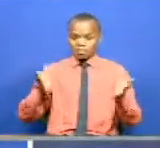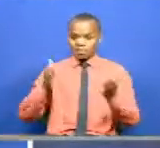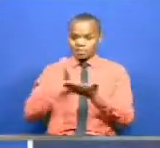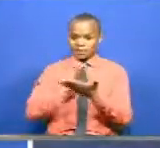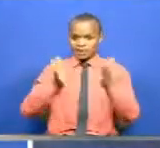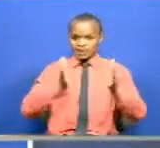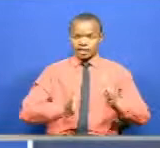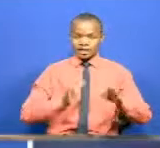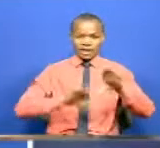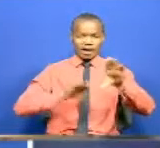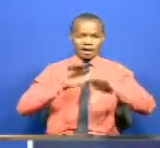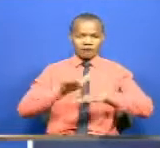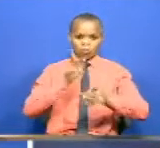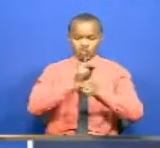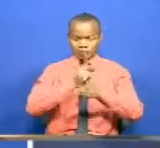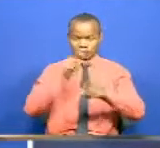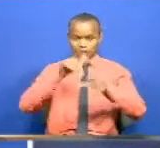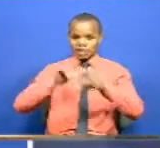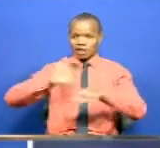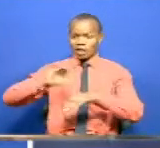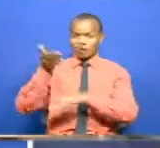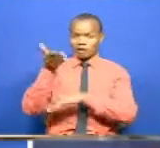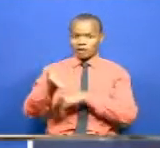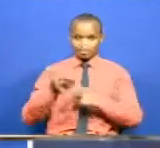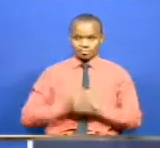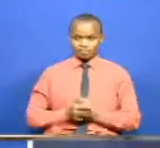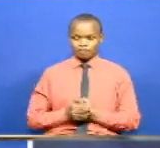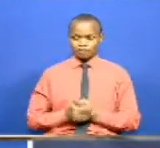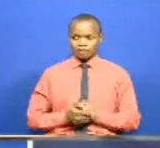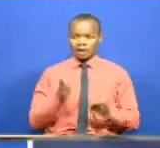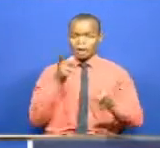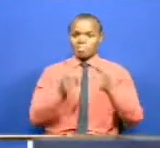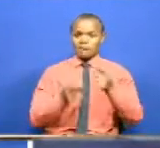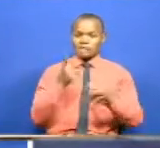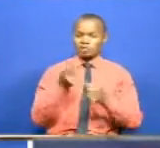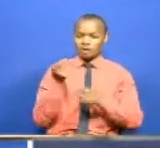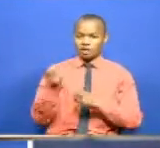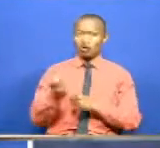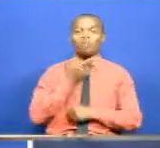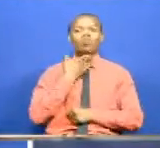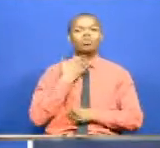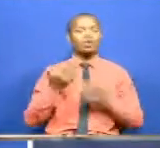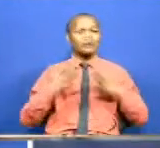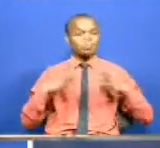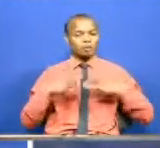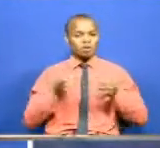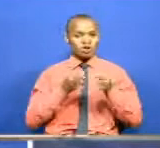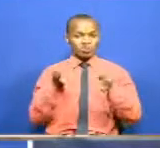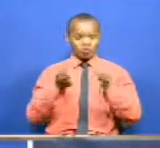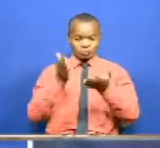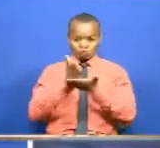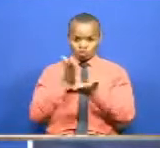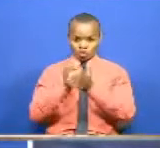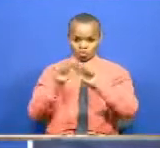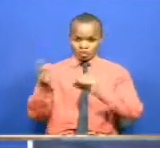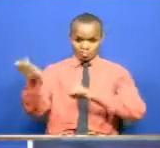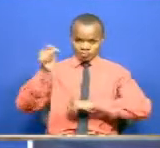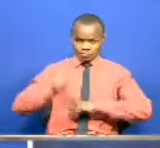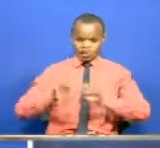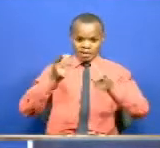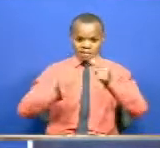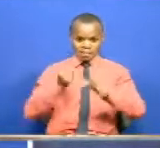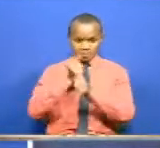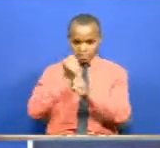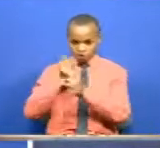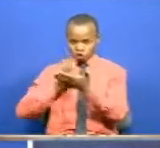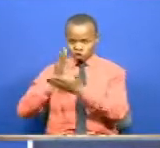katika kaunti hiyo. Tunaona kwamba maziwa ndio chache sasa. Wananchi mulete maziwa na mwenye kwa maziwa ni safi. Hii itakuwa ni